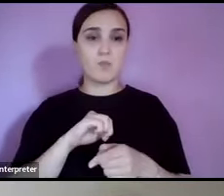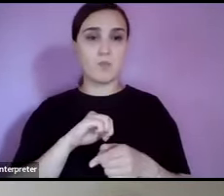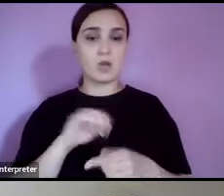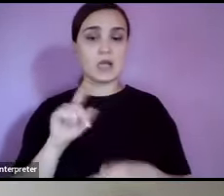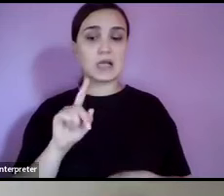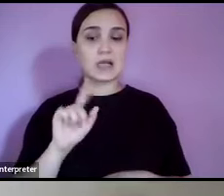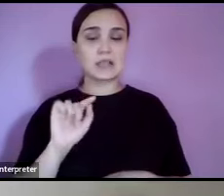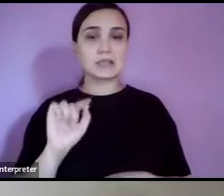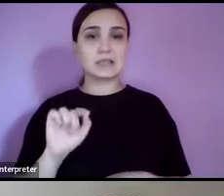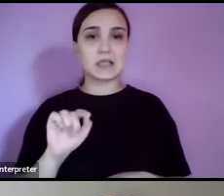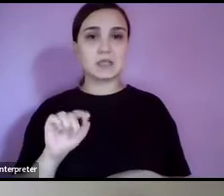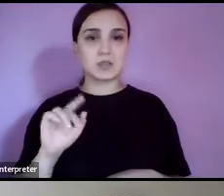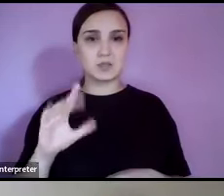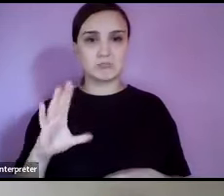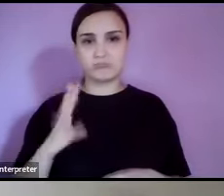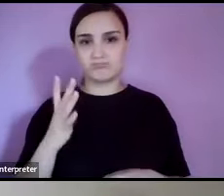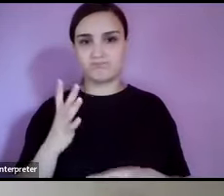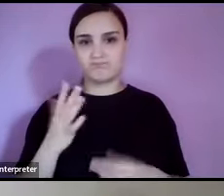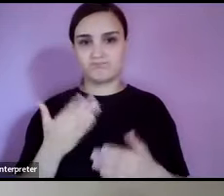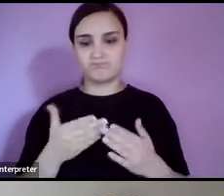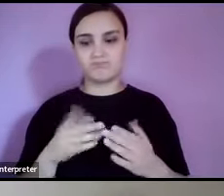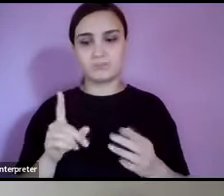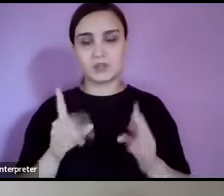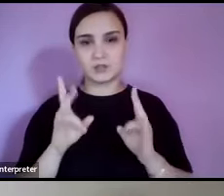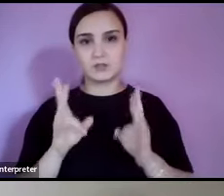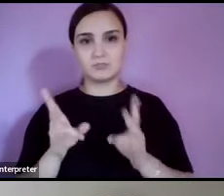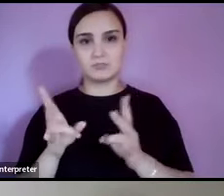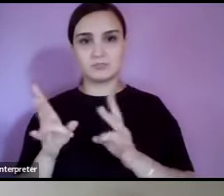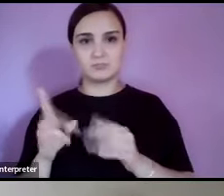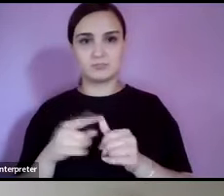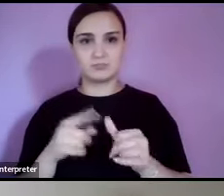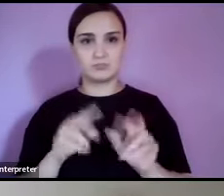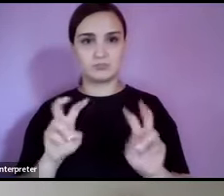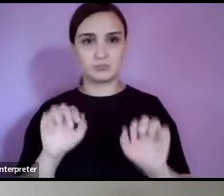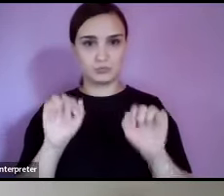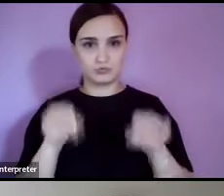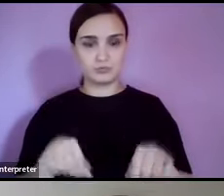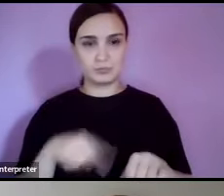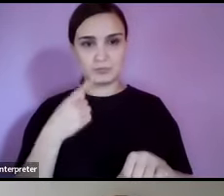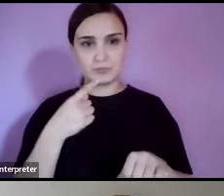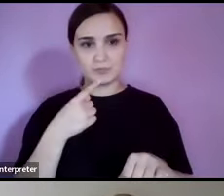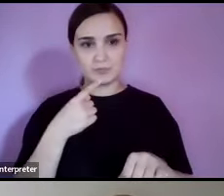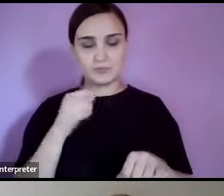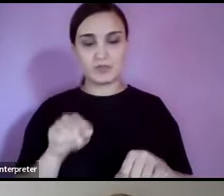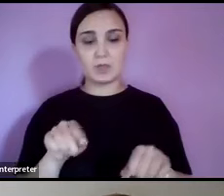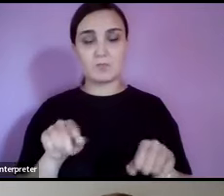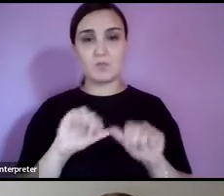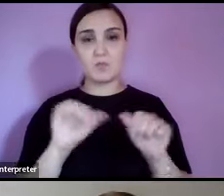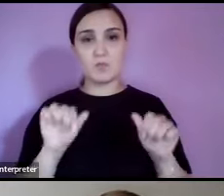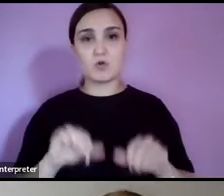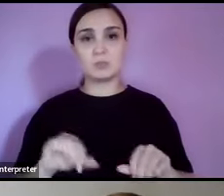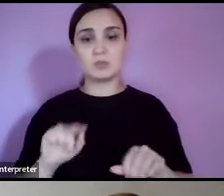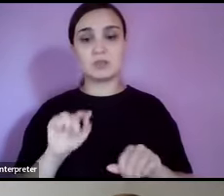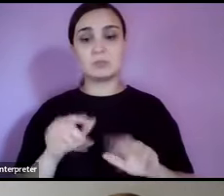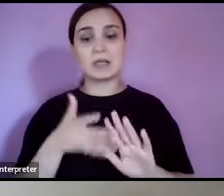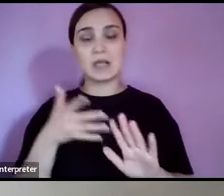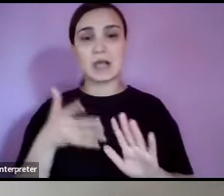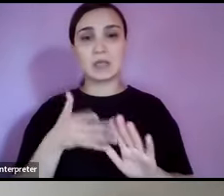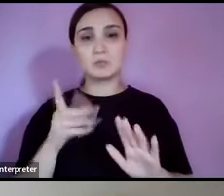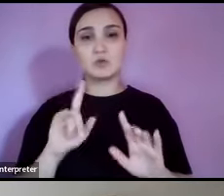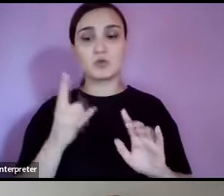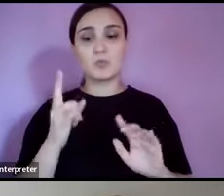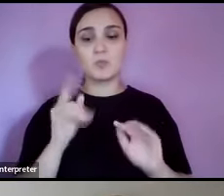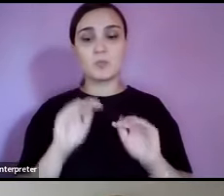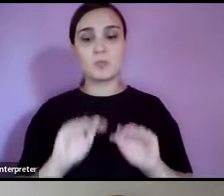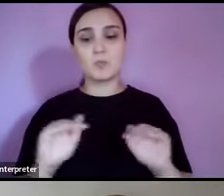რასაც მოყვა, ასე ვთქვათ, გვერდითი ეფექტი, შეიძლება ესე უწოდოთ, იმ სახით, რომ იმ გაგებით, რომ ბავშვების